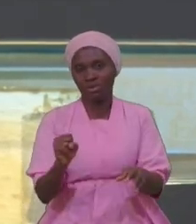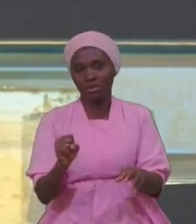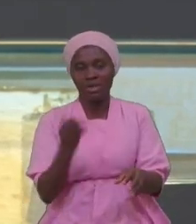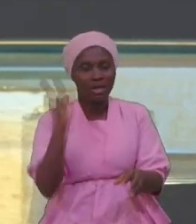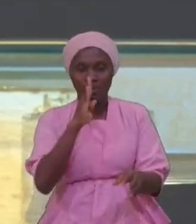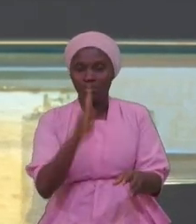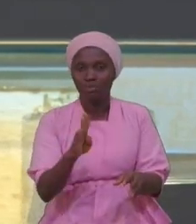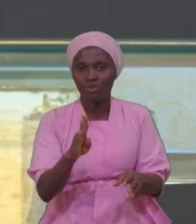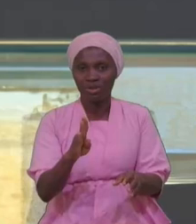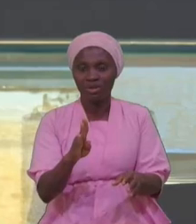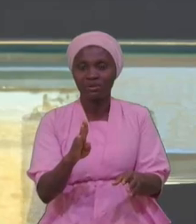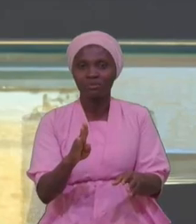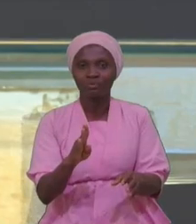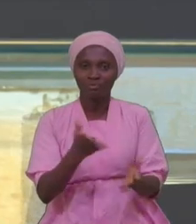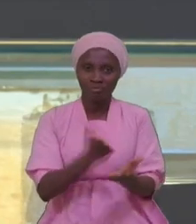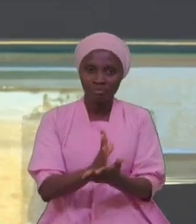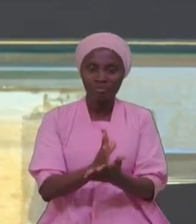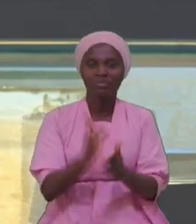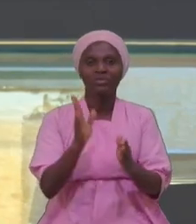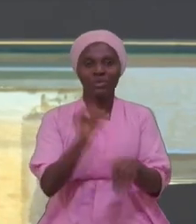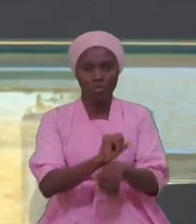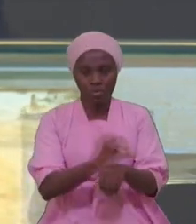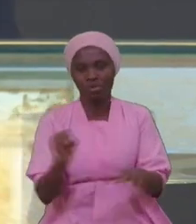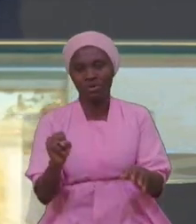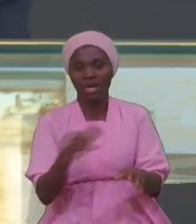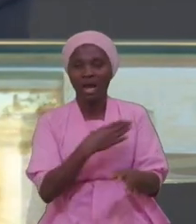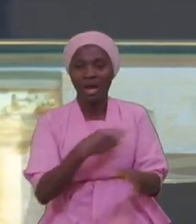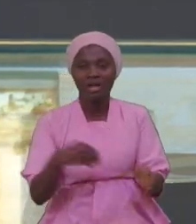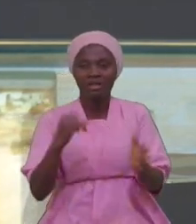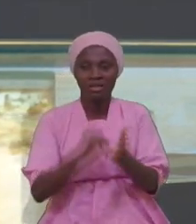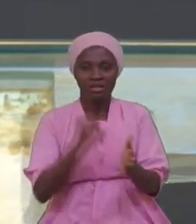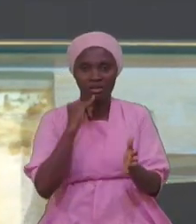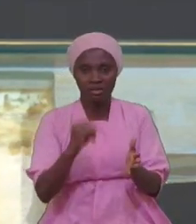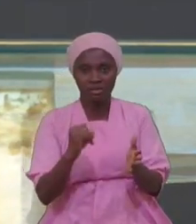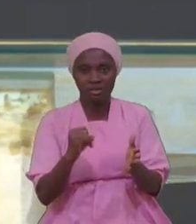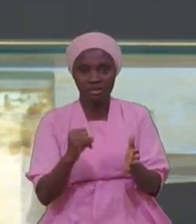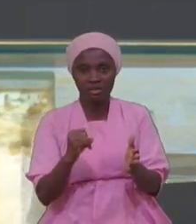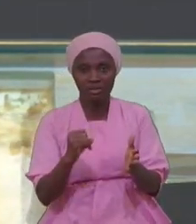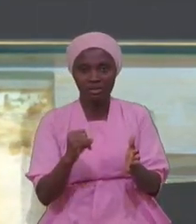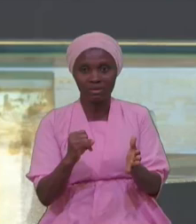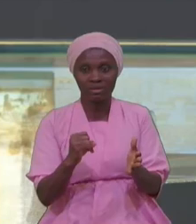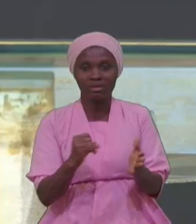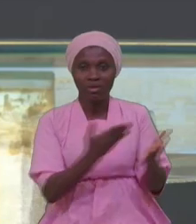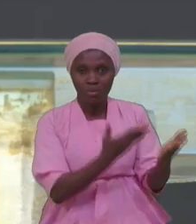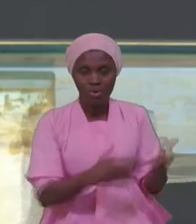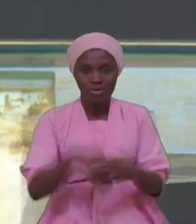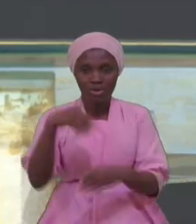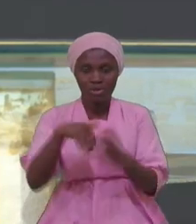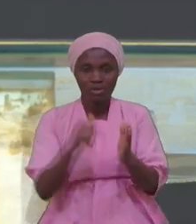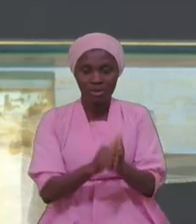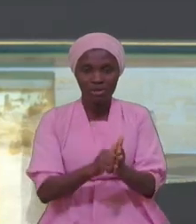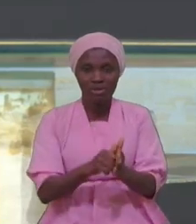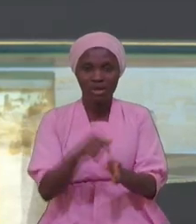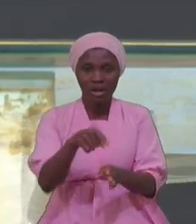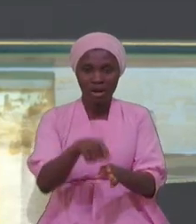œuvres appropriées qui l'accompagnent. Et c'est montré dans